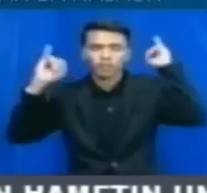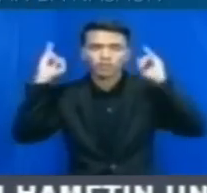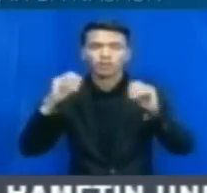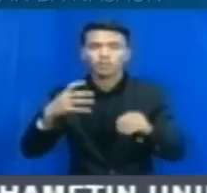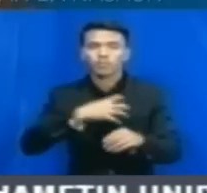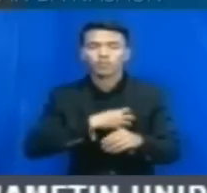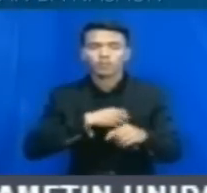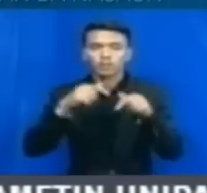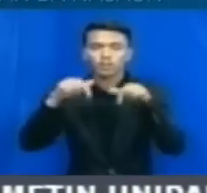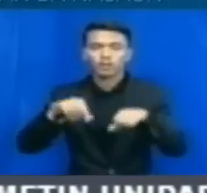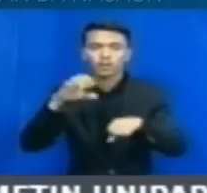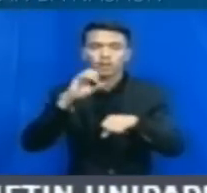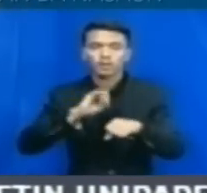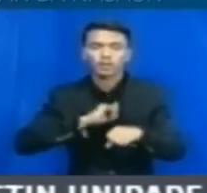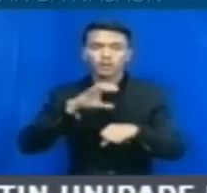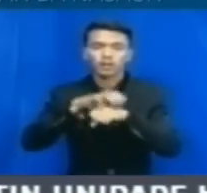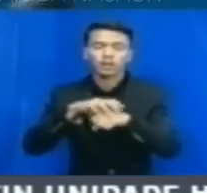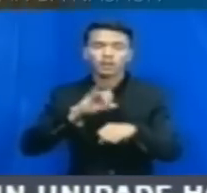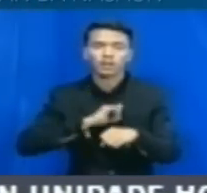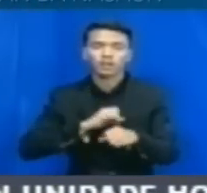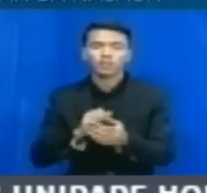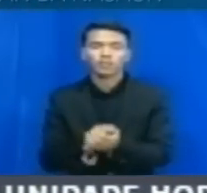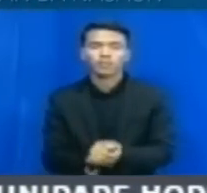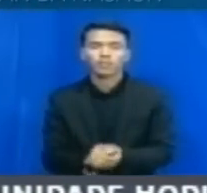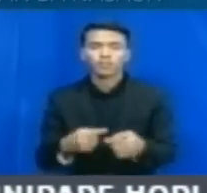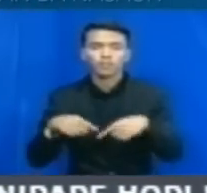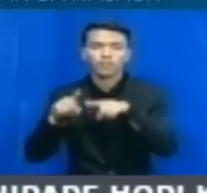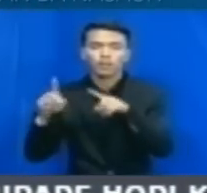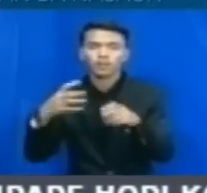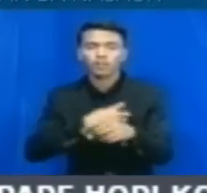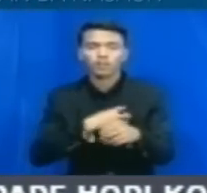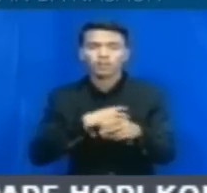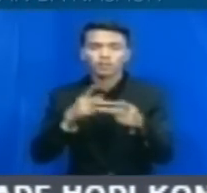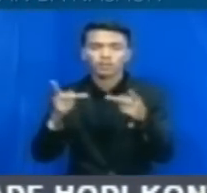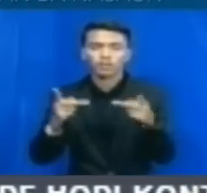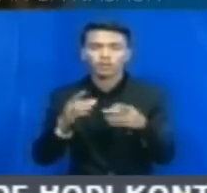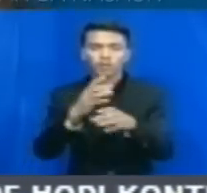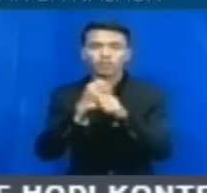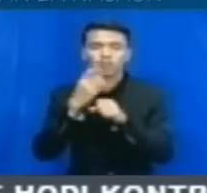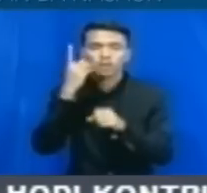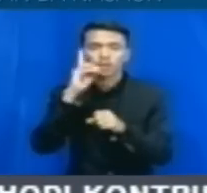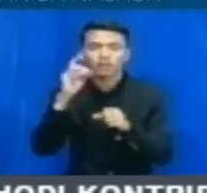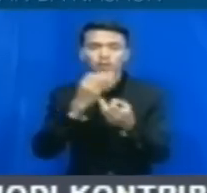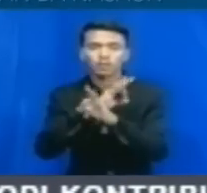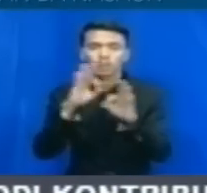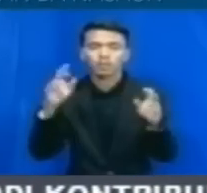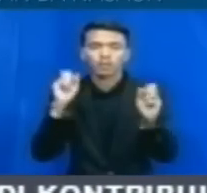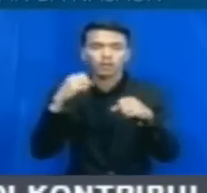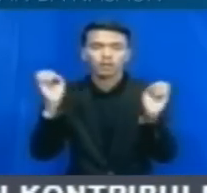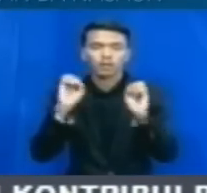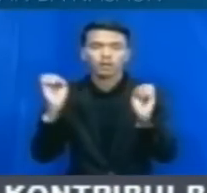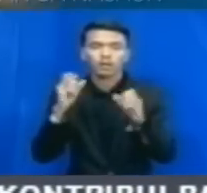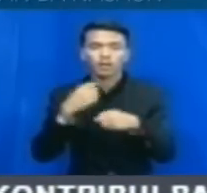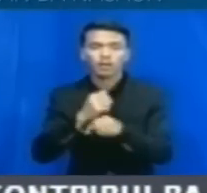how kaptura hau. Mesmo hau usa, mas kaptura hau baia polisi ne fati, foti deklarasa hau tu, la halu tes urin de mai hau, halu sam